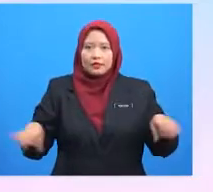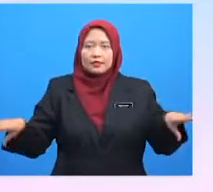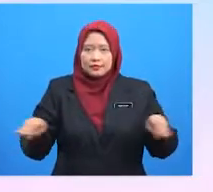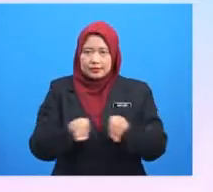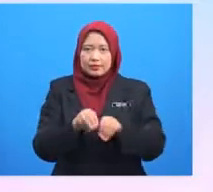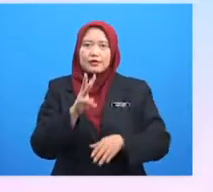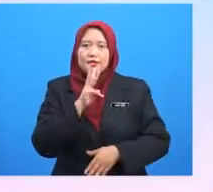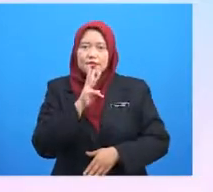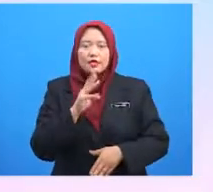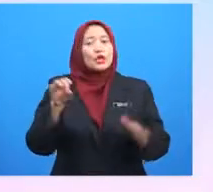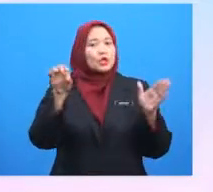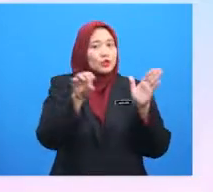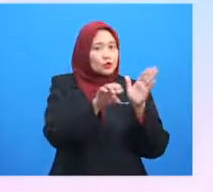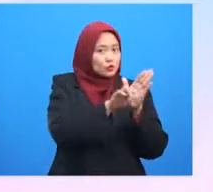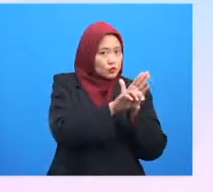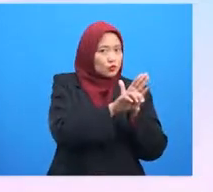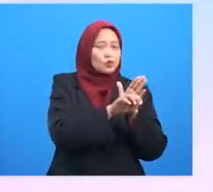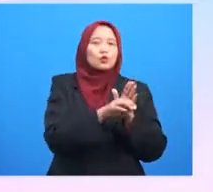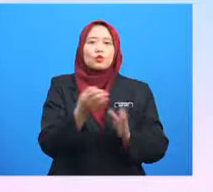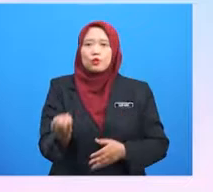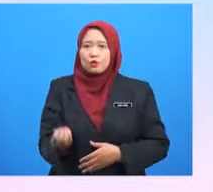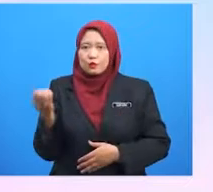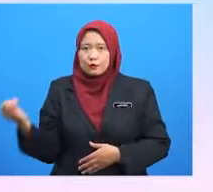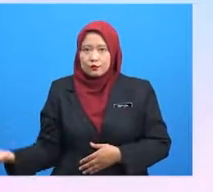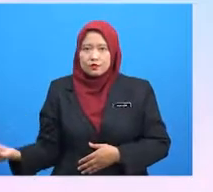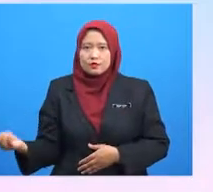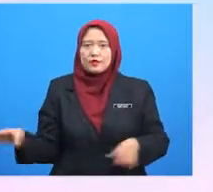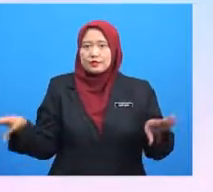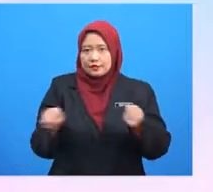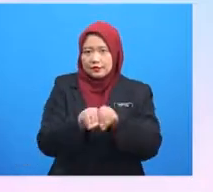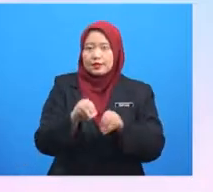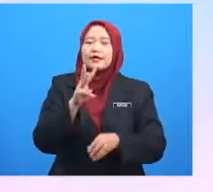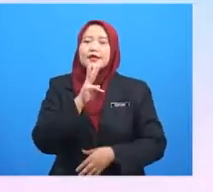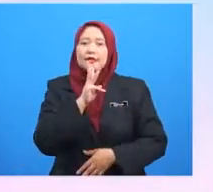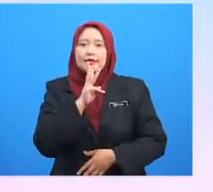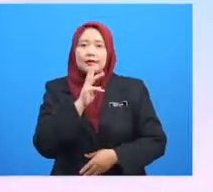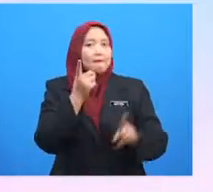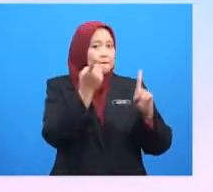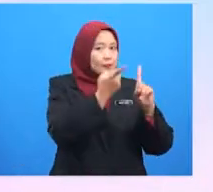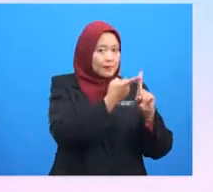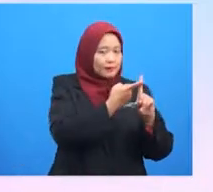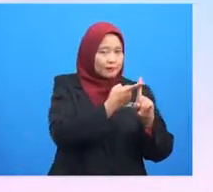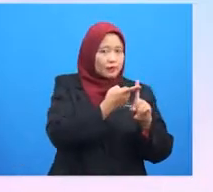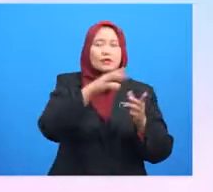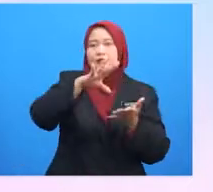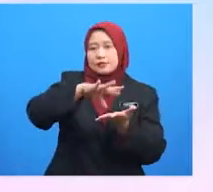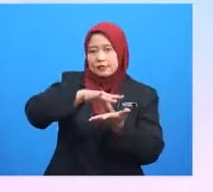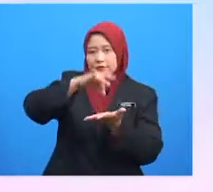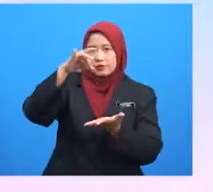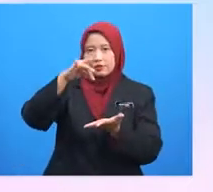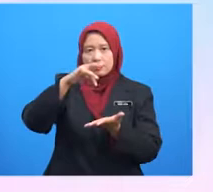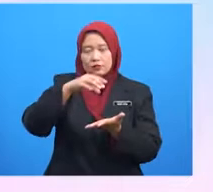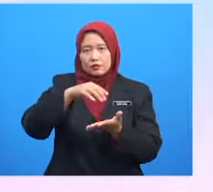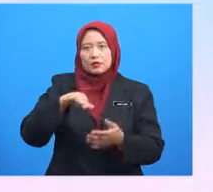Contoh-contoh objek yang boleh menyerap air ialah seperti sapu tangan,